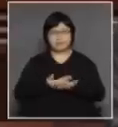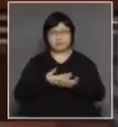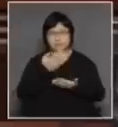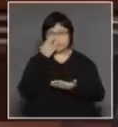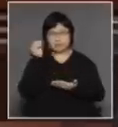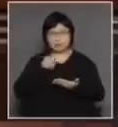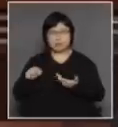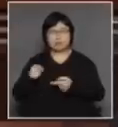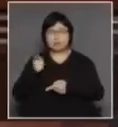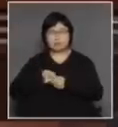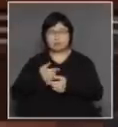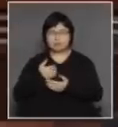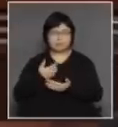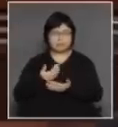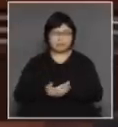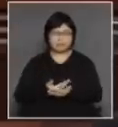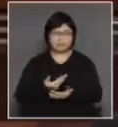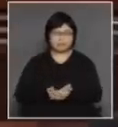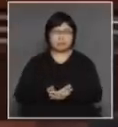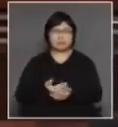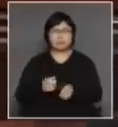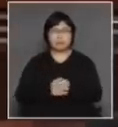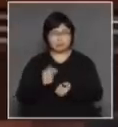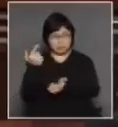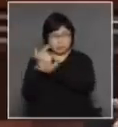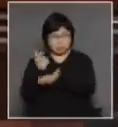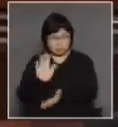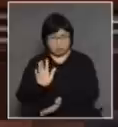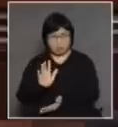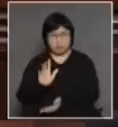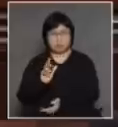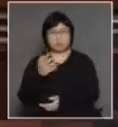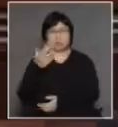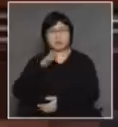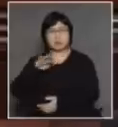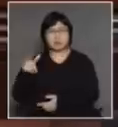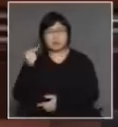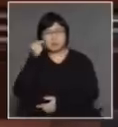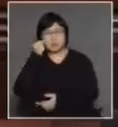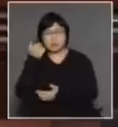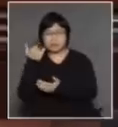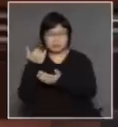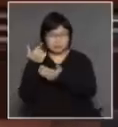就是最遺憾的犧牲者。是不是不重要呢？是不是這5,000多人的性命不重要呢？